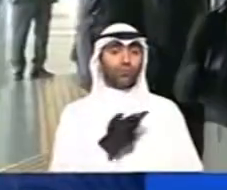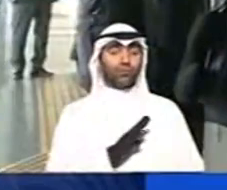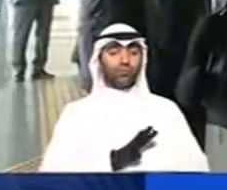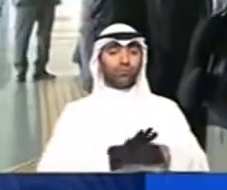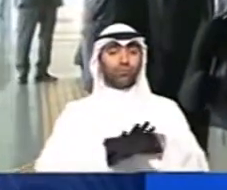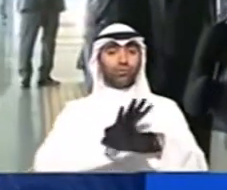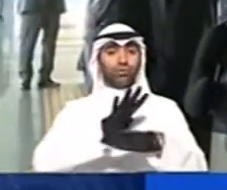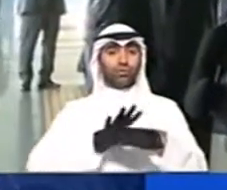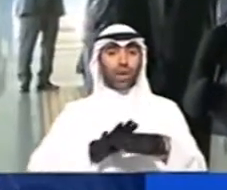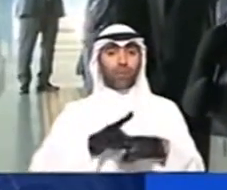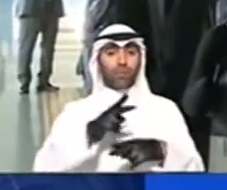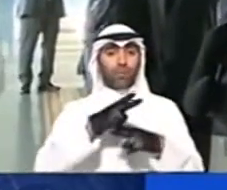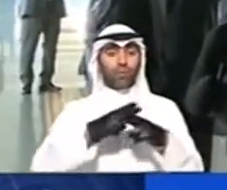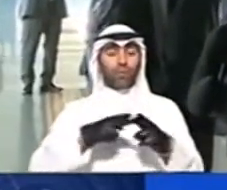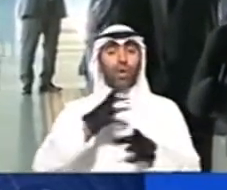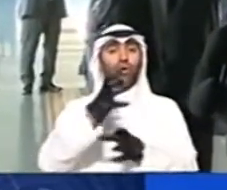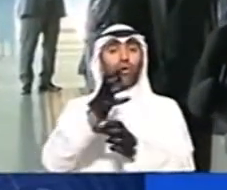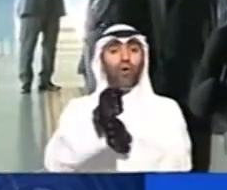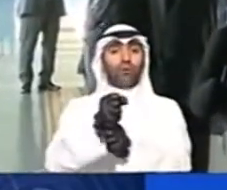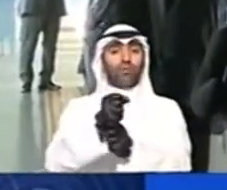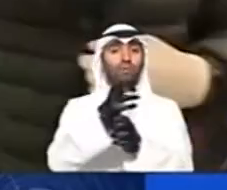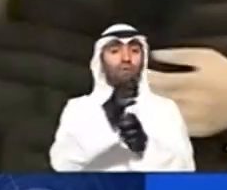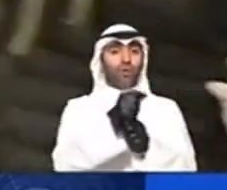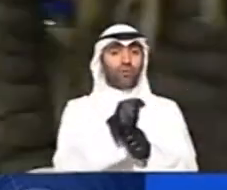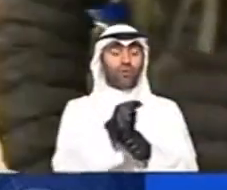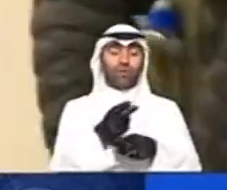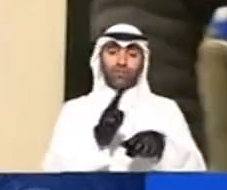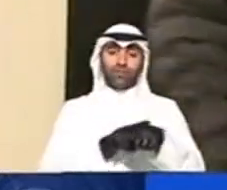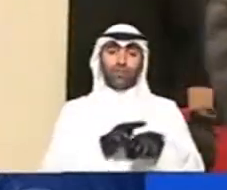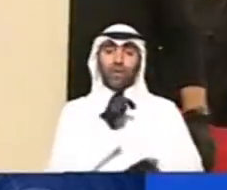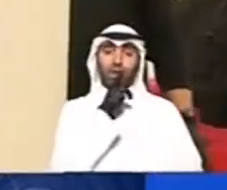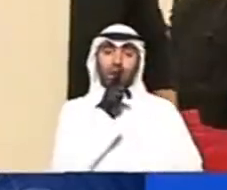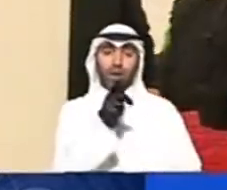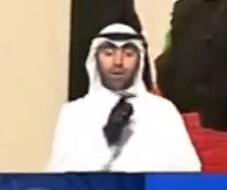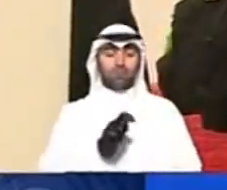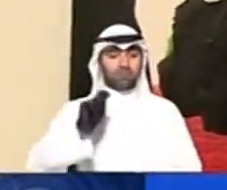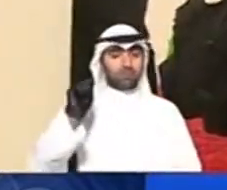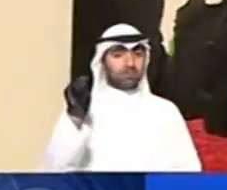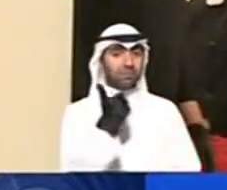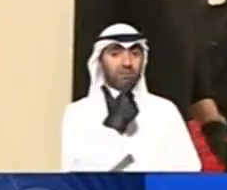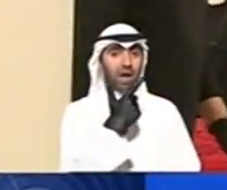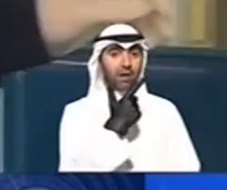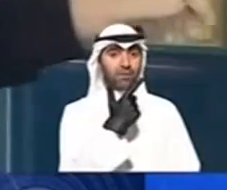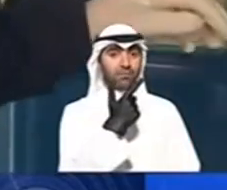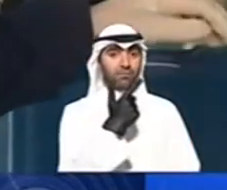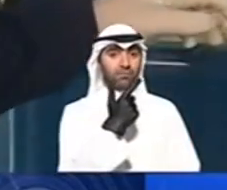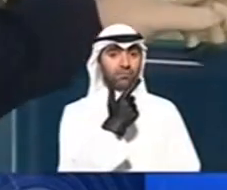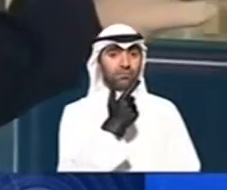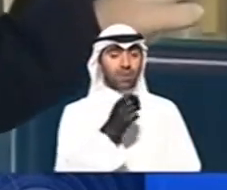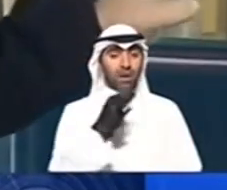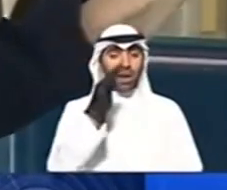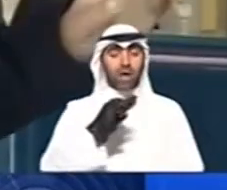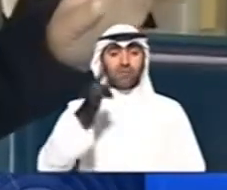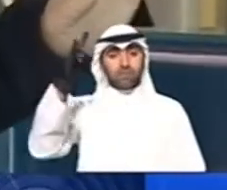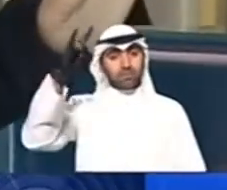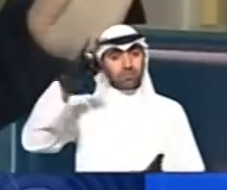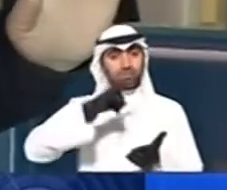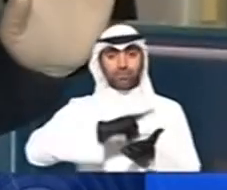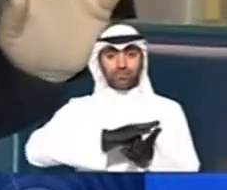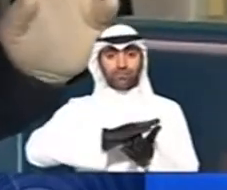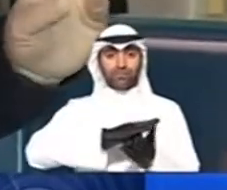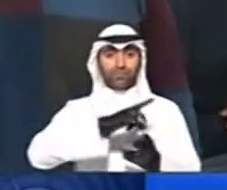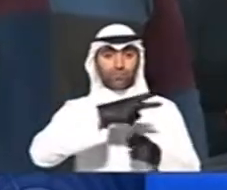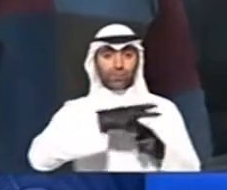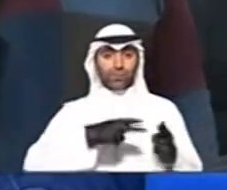المواطنين في الخارج وتأمين سرعة عودتهم بالسلامة إلى الكويت. هذه الدفعة